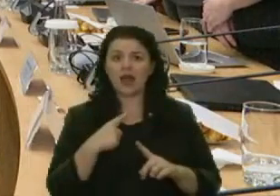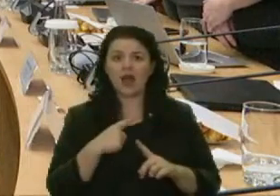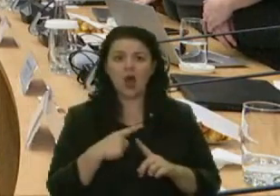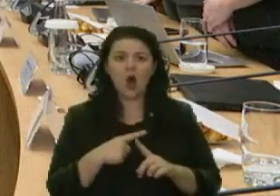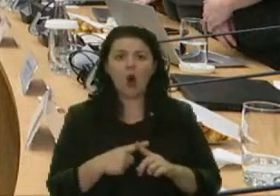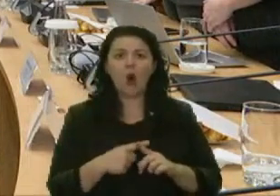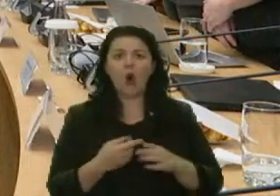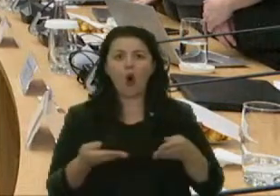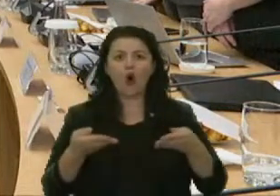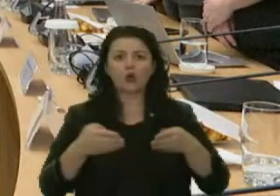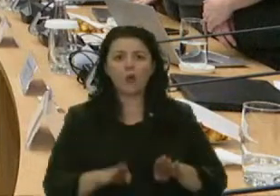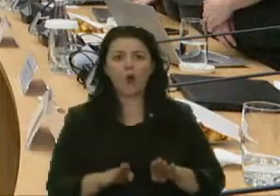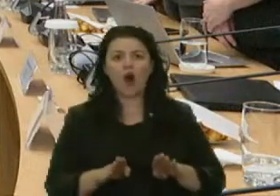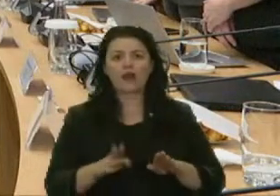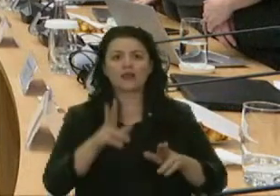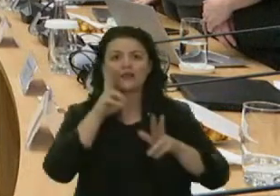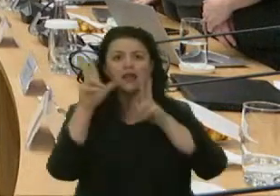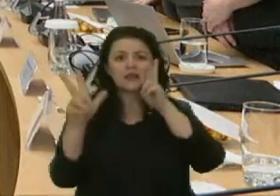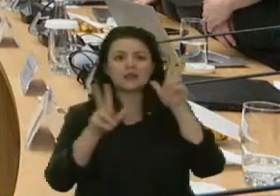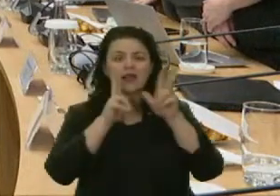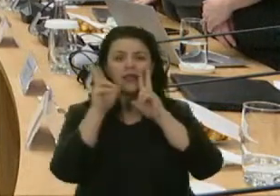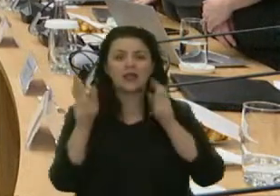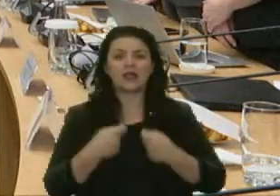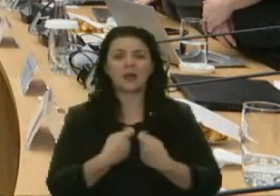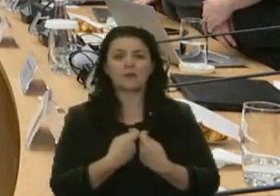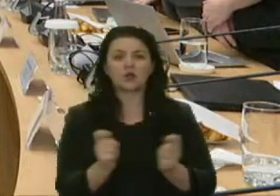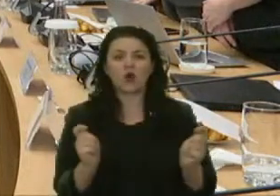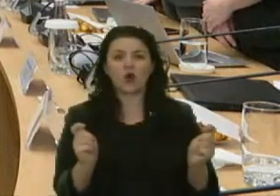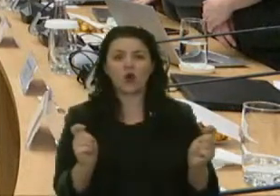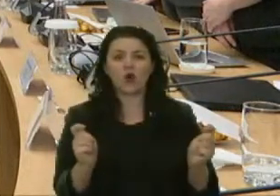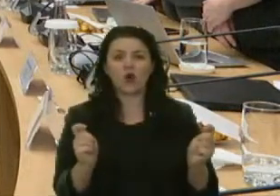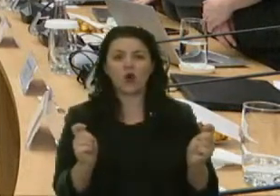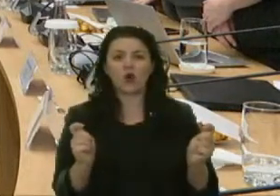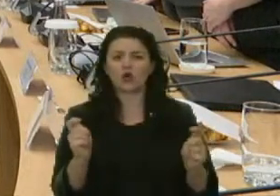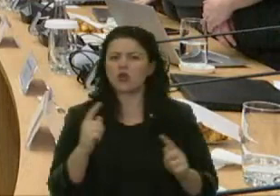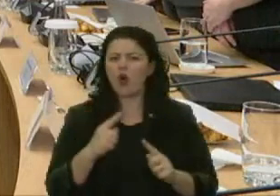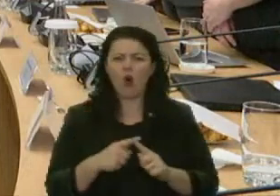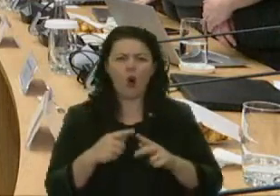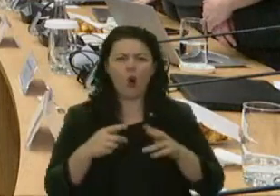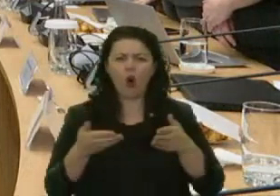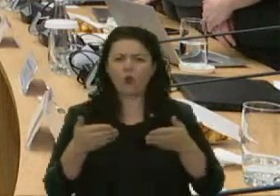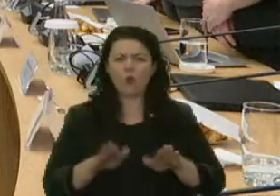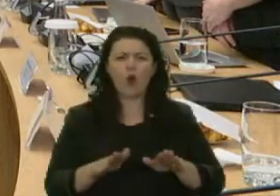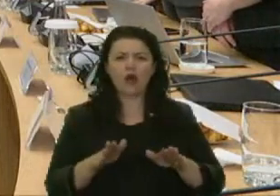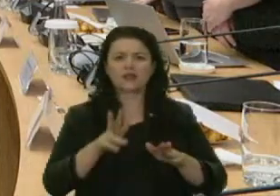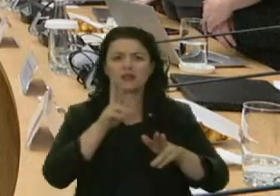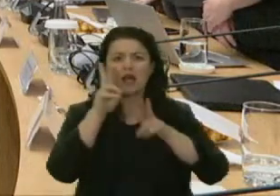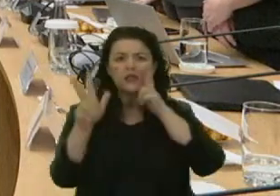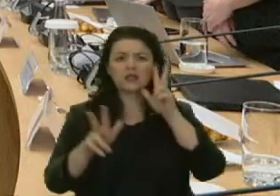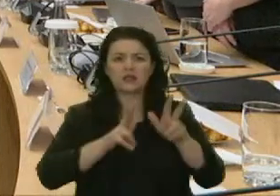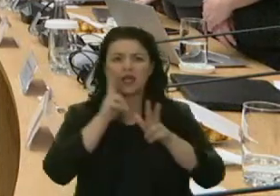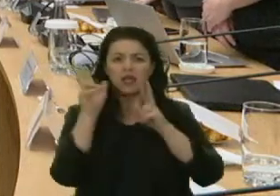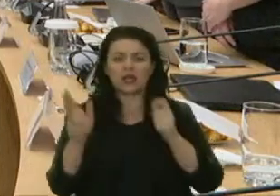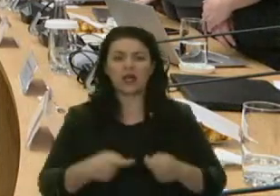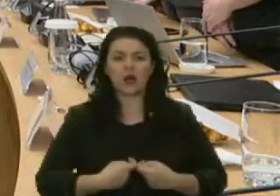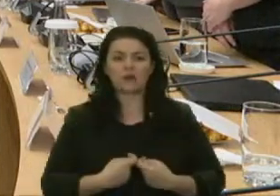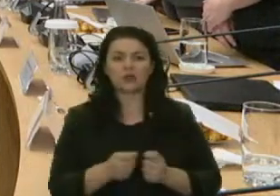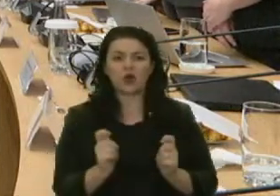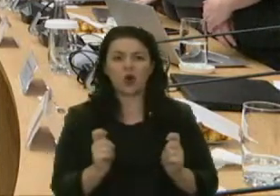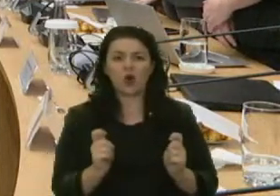libertate noi moarte strigăm tot ori moarte